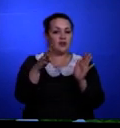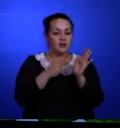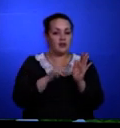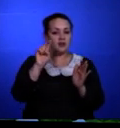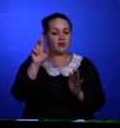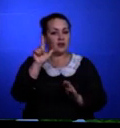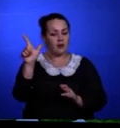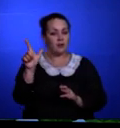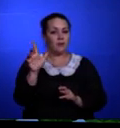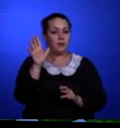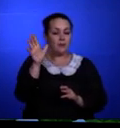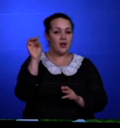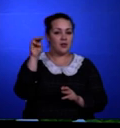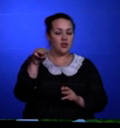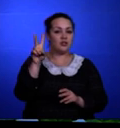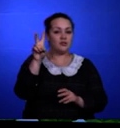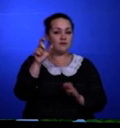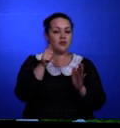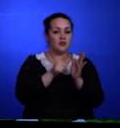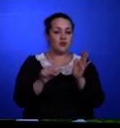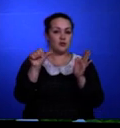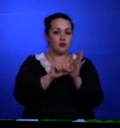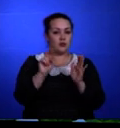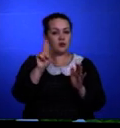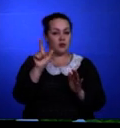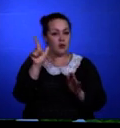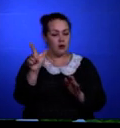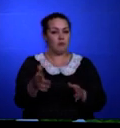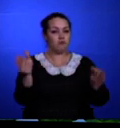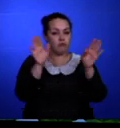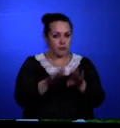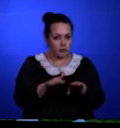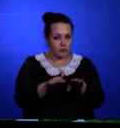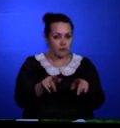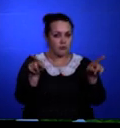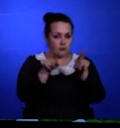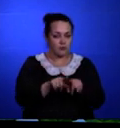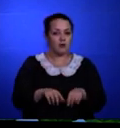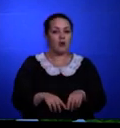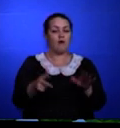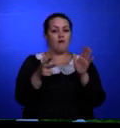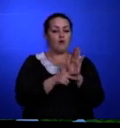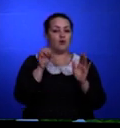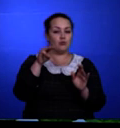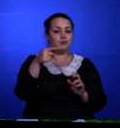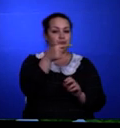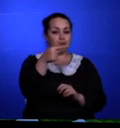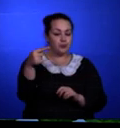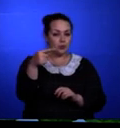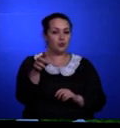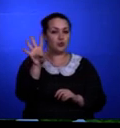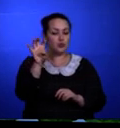а 5207 6 килограмм у нас так и остаются из восьми тысяч килограмм вычесть